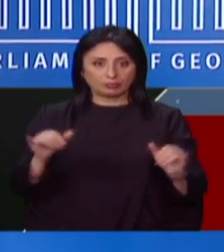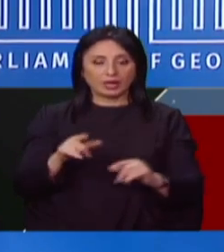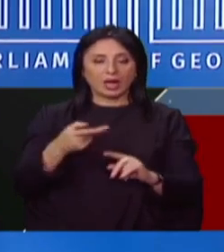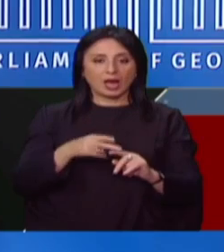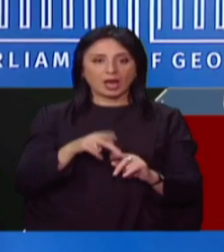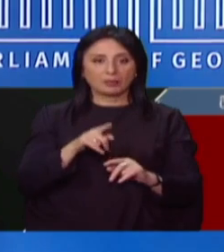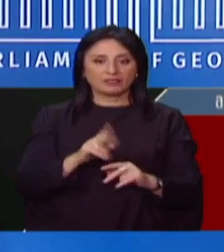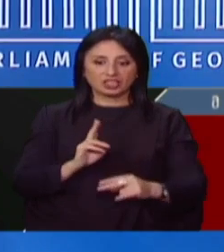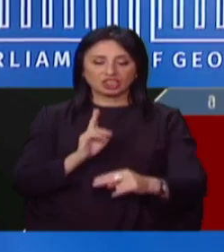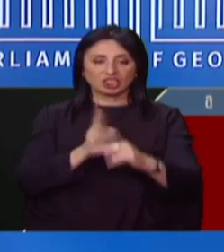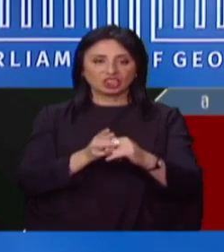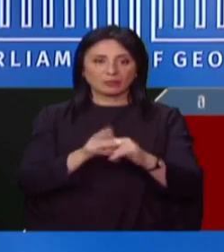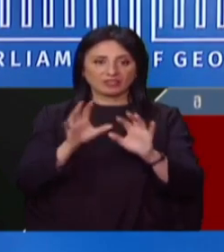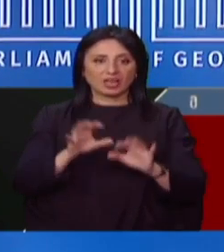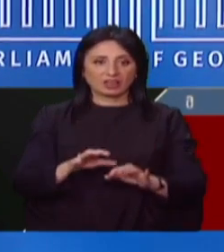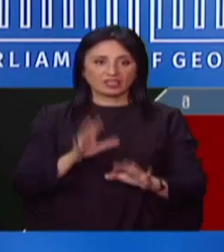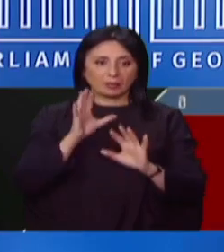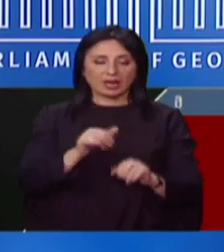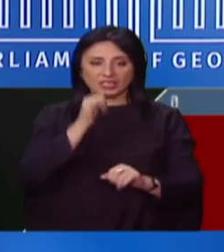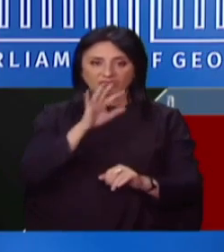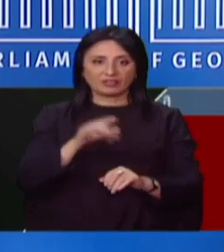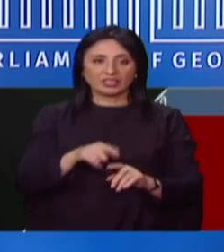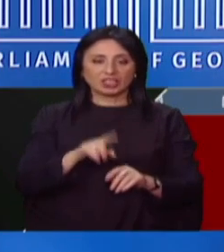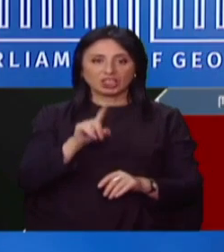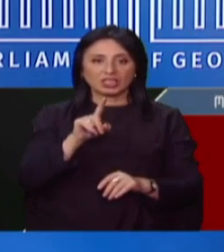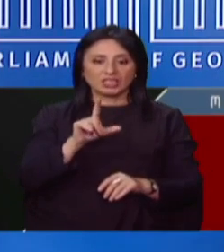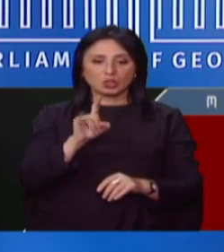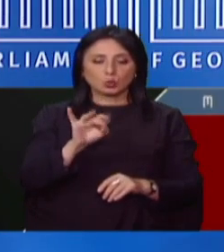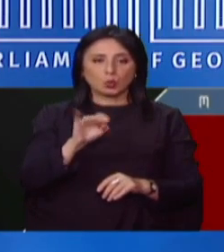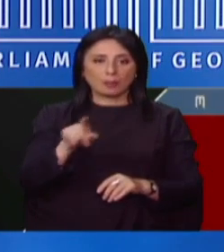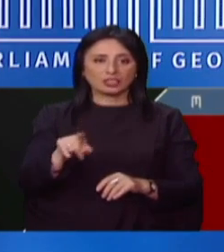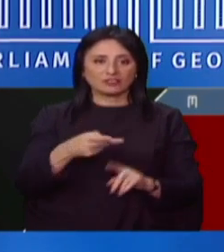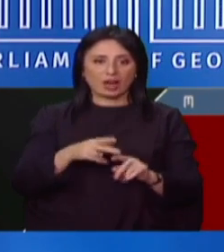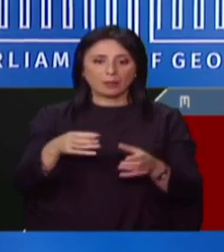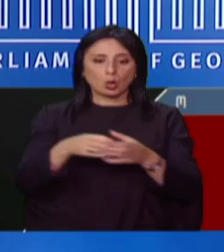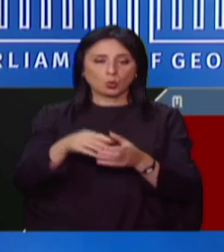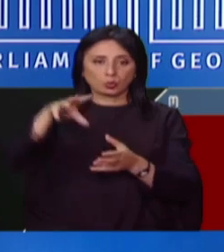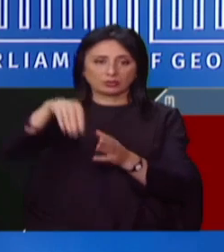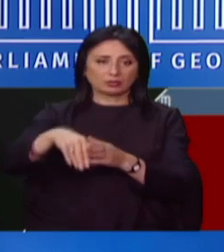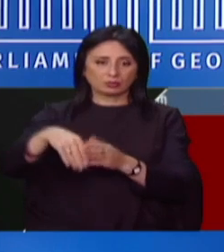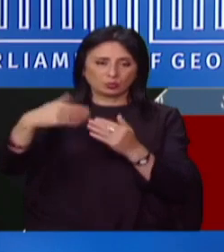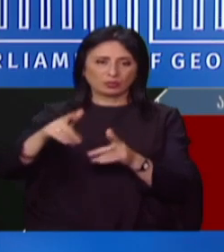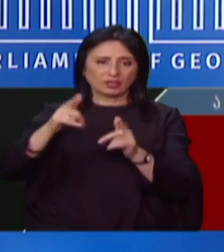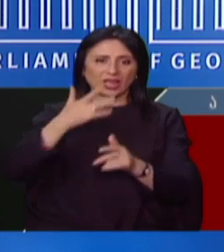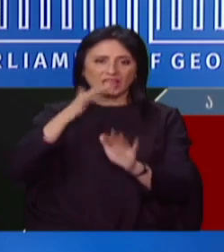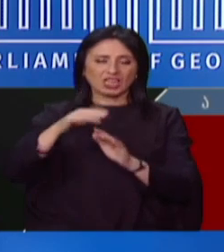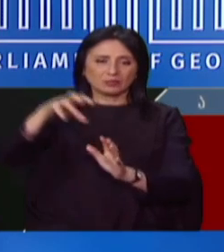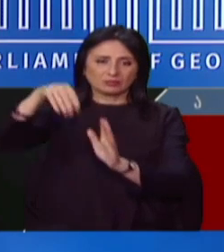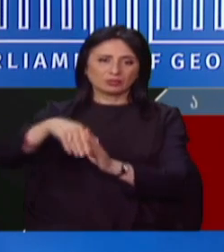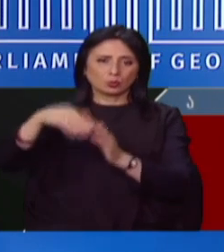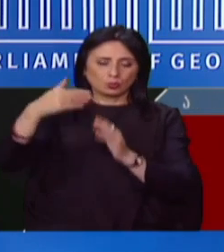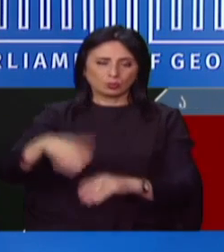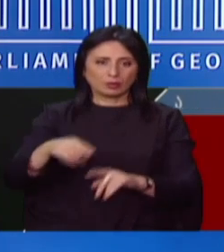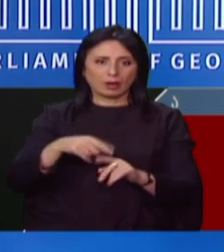ამის შემაკავებელ კანონს ხარს ვერ დაუჭერ. სალომ ზურაბიშვილი არის ამ გუნდის ნაწილი, ნაციონალ მოძრაობის გუნდის